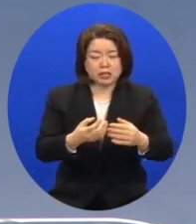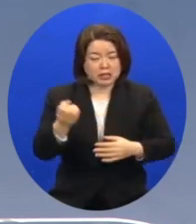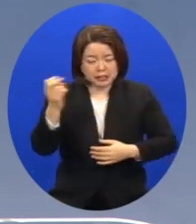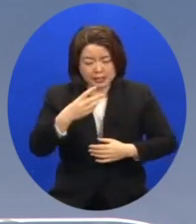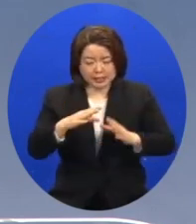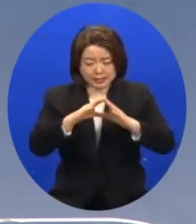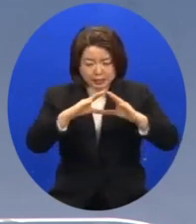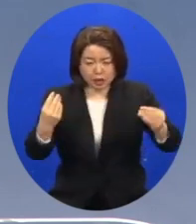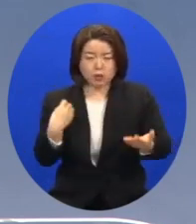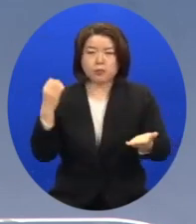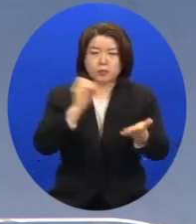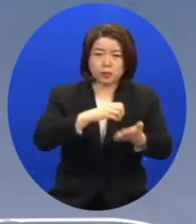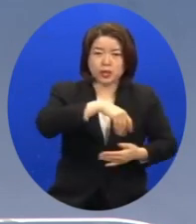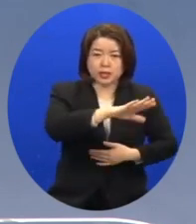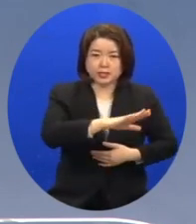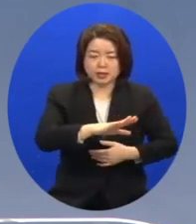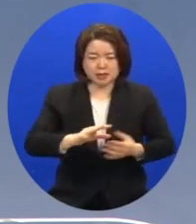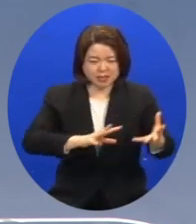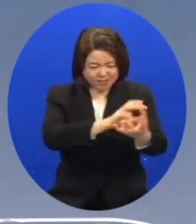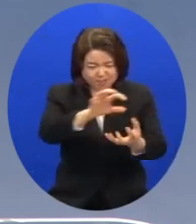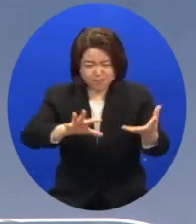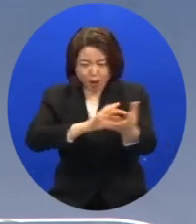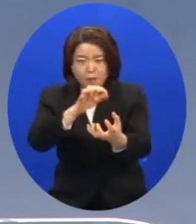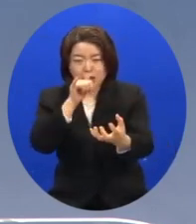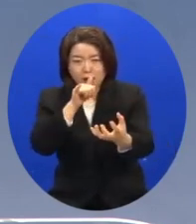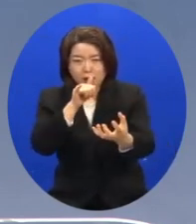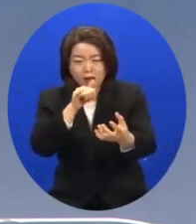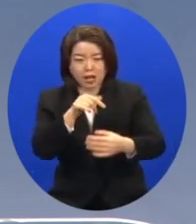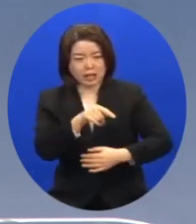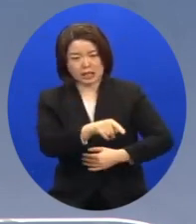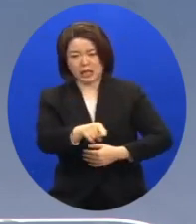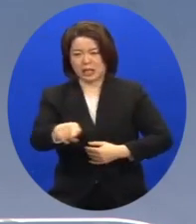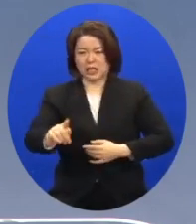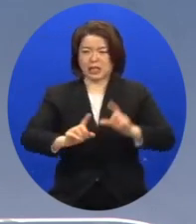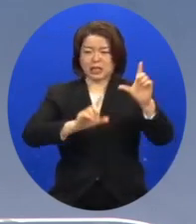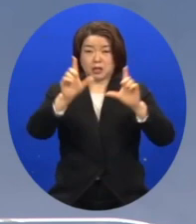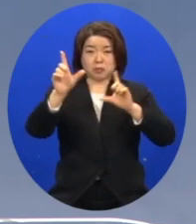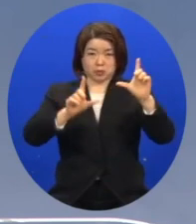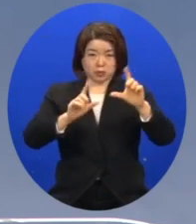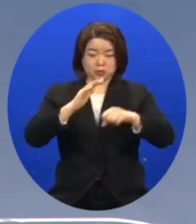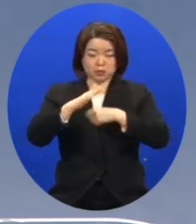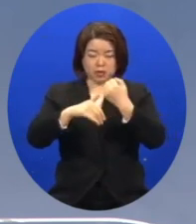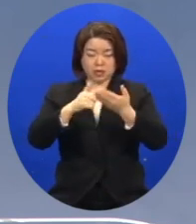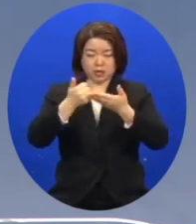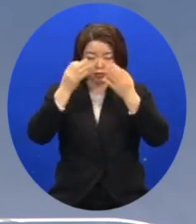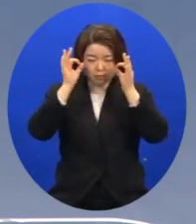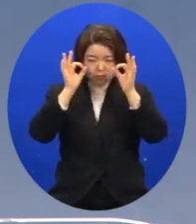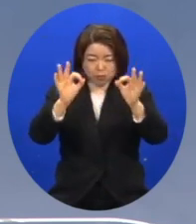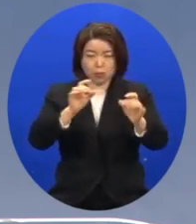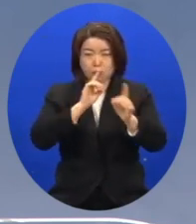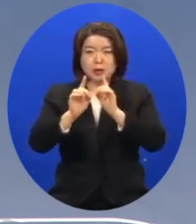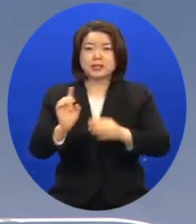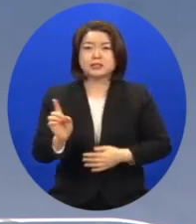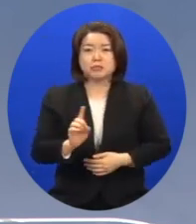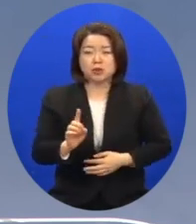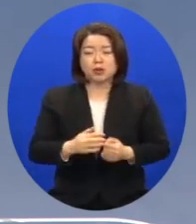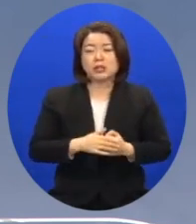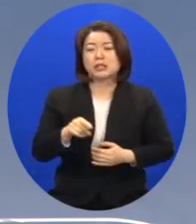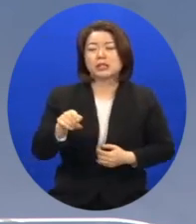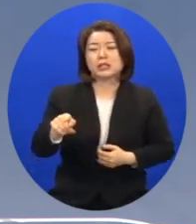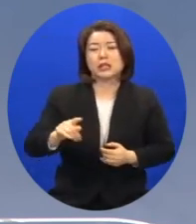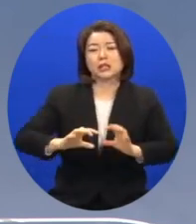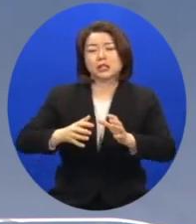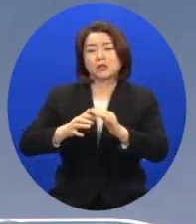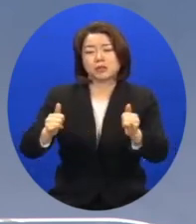난리가 났었습니다 그 모습을 보고 하나님께서 말씀하시기를 이 백성이 나를